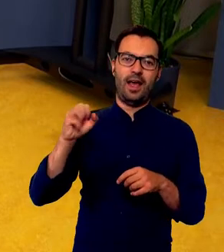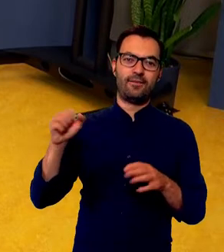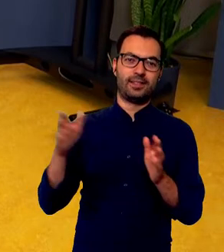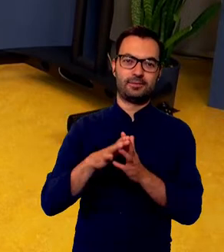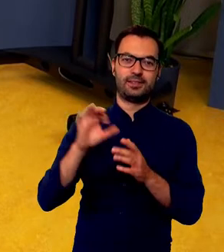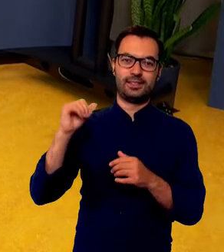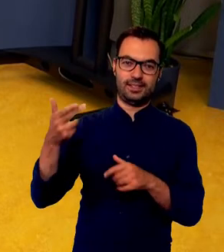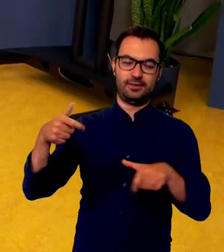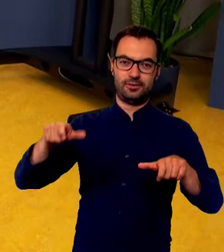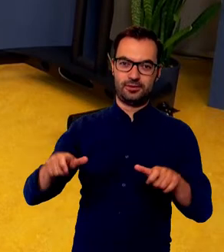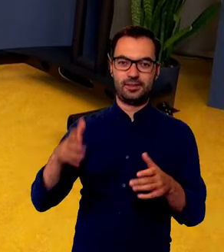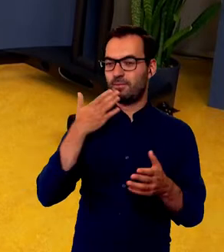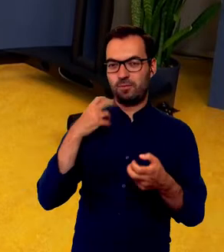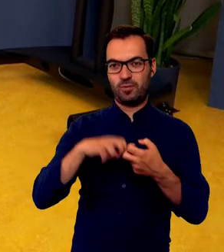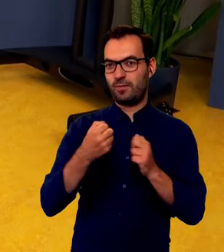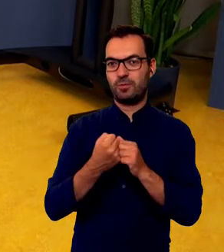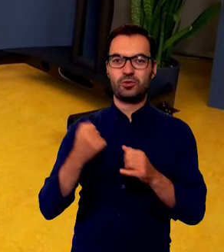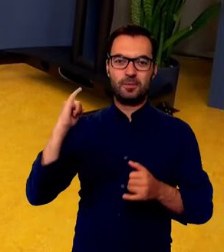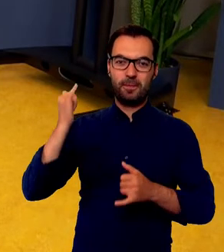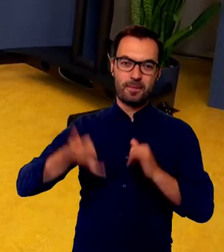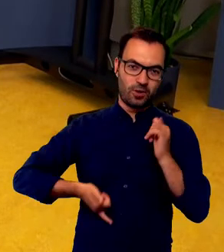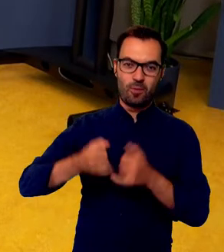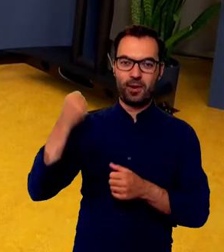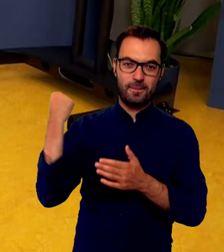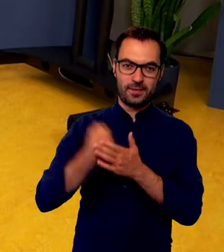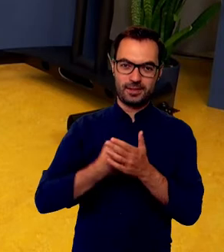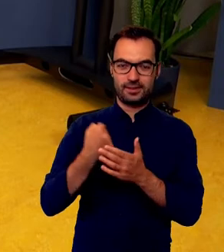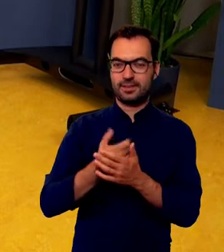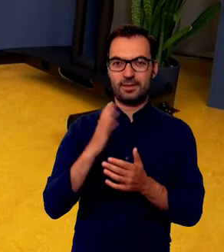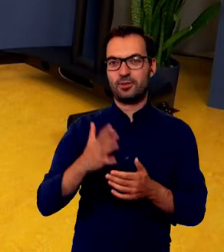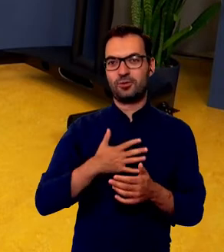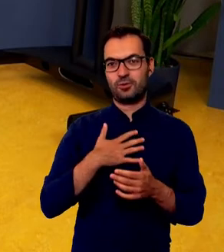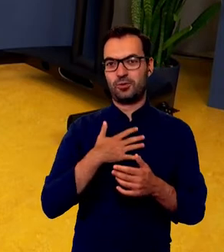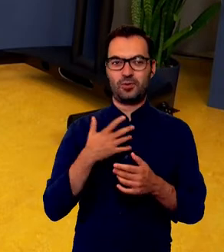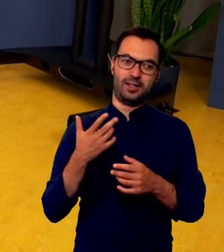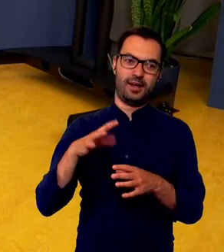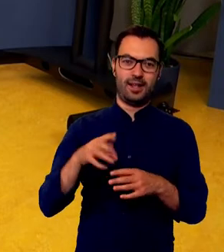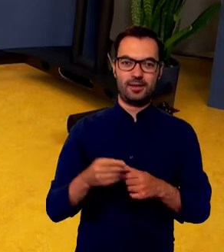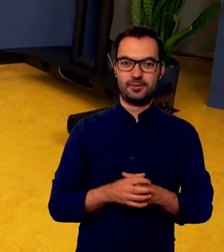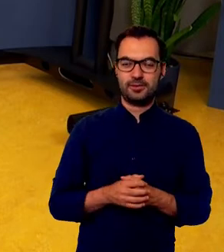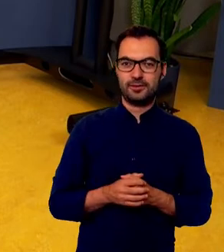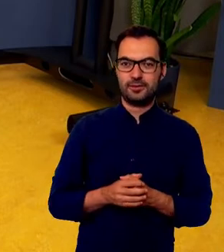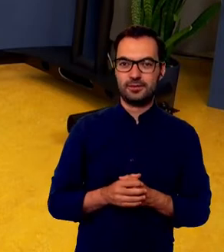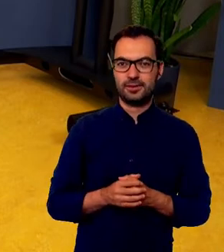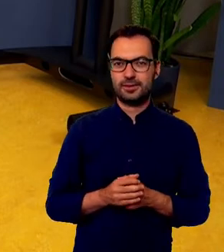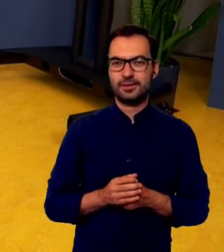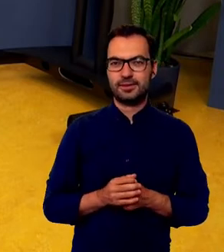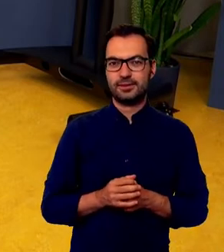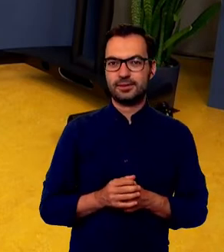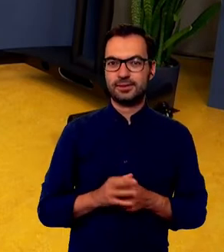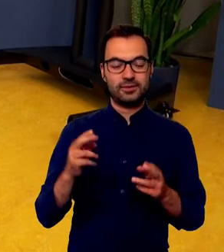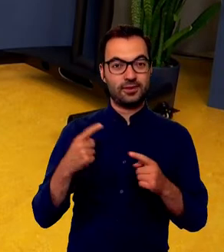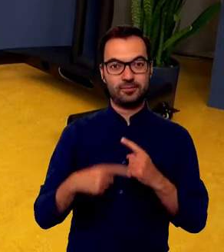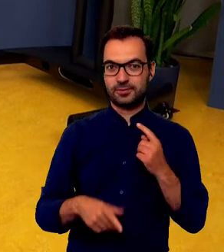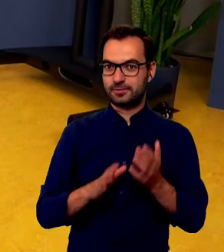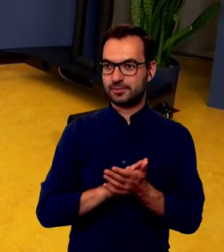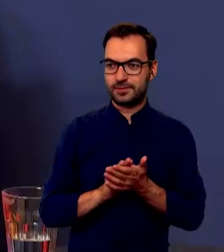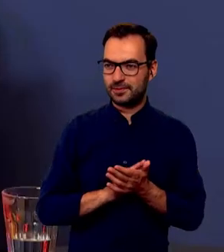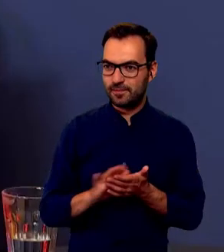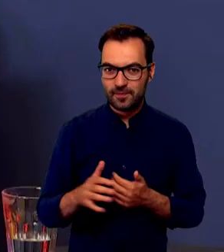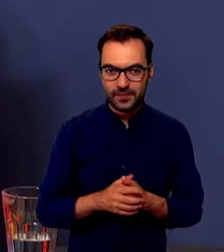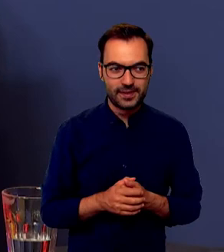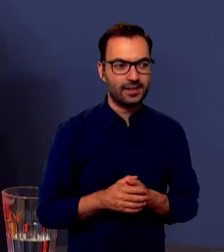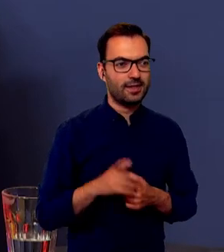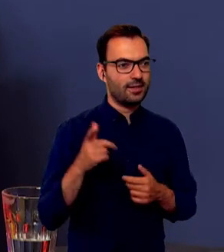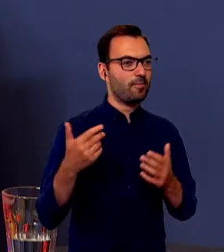Nie będzie problemu, ona go nie będzie musiała bić, kopać, bo nie będzie czuła się w jakiś sposób nieswojo, tak? Czyli wiesz,